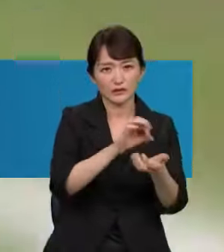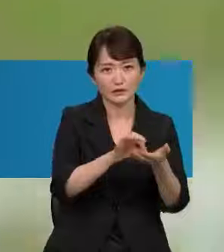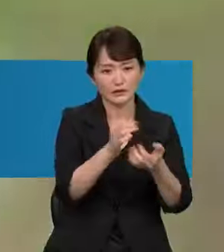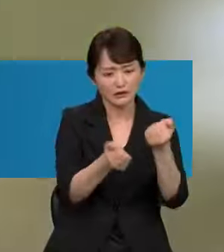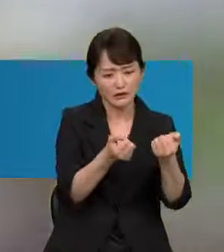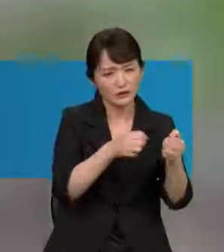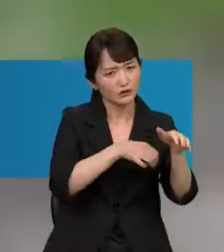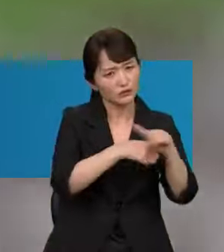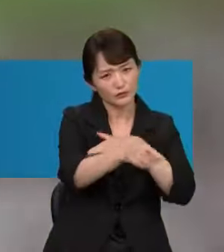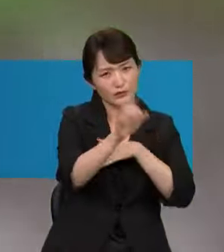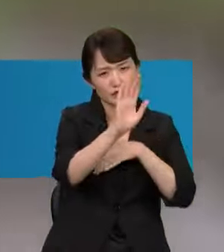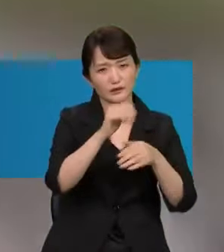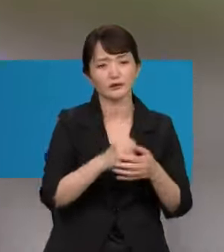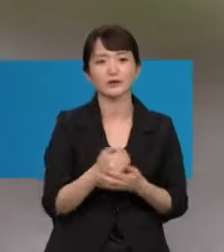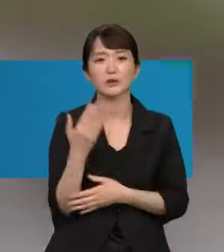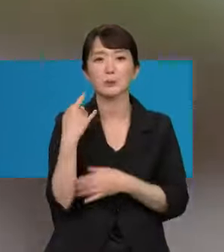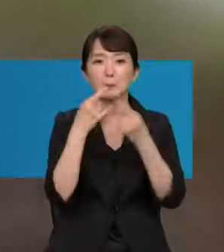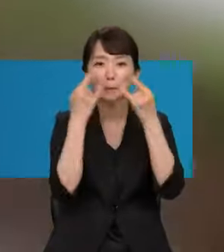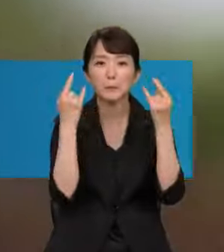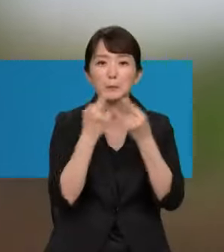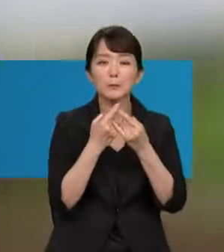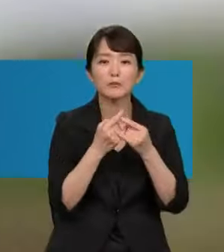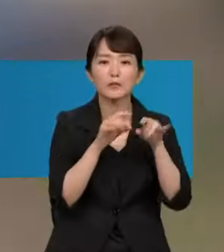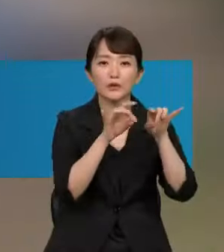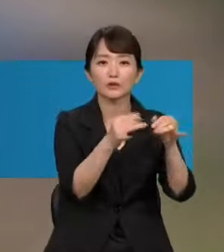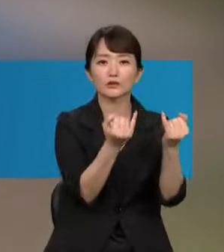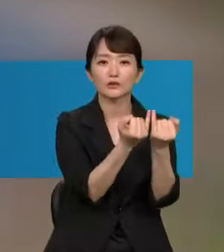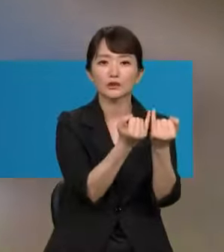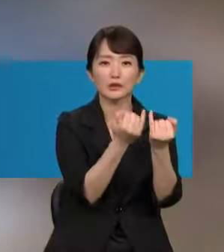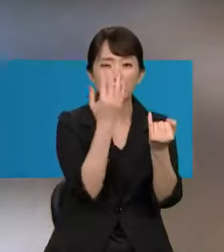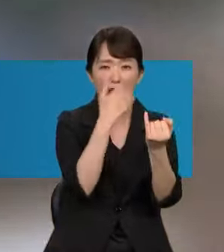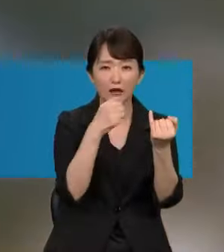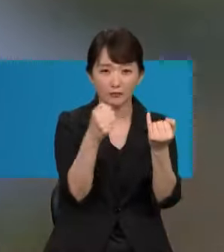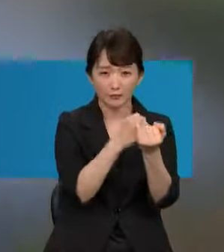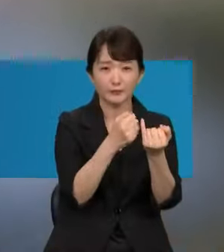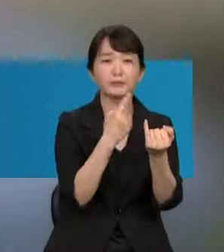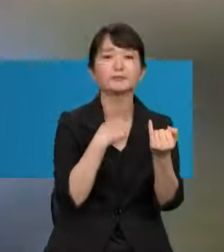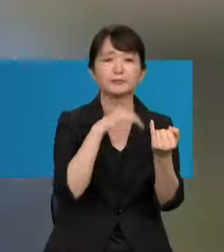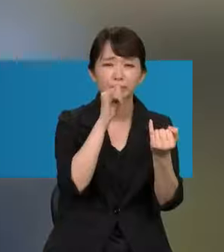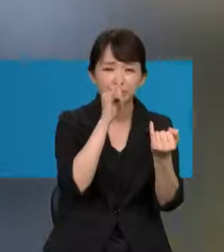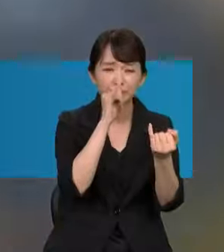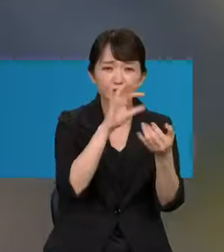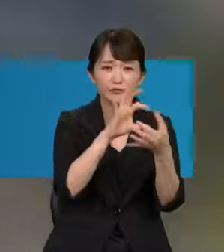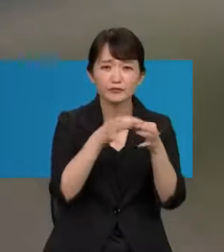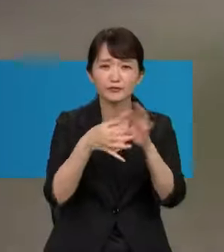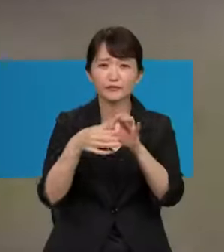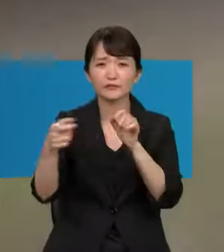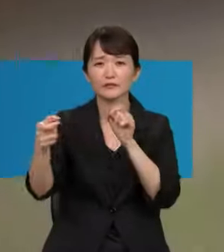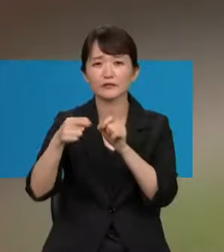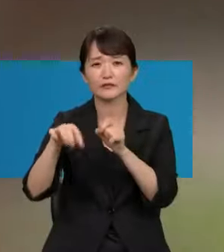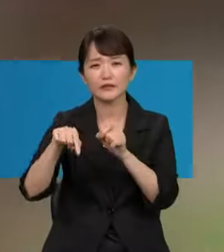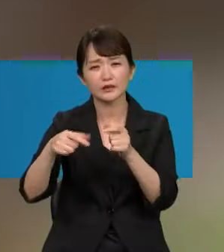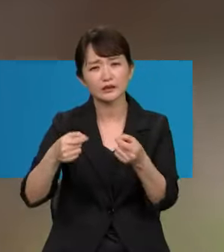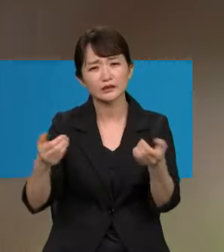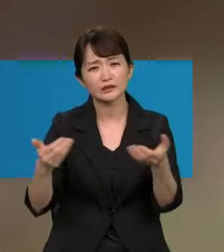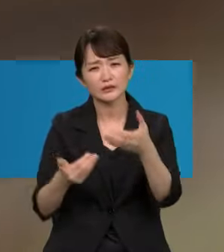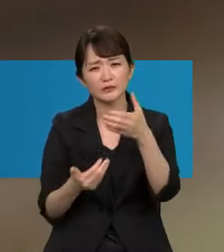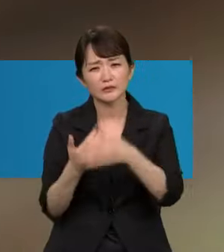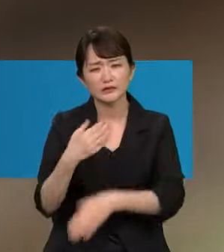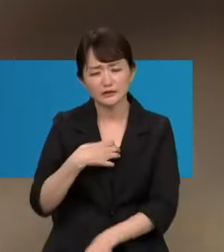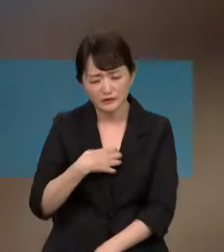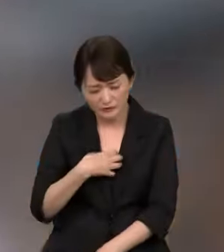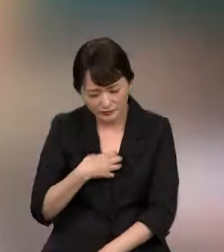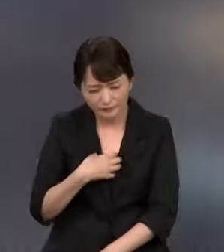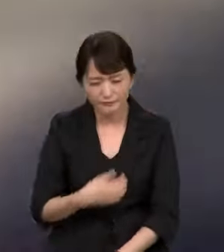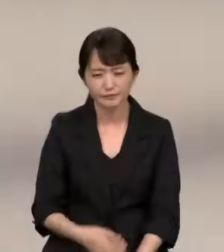않았다고 합니다 얼마 전 파리에서도 한 호주 여성이 성폭행을 당하는 일이 있었는데 올림픽을 앞두고 치안에 대한 우려는